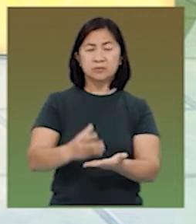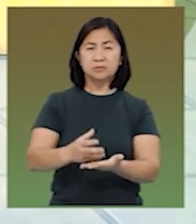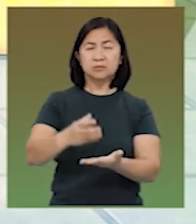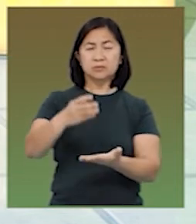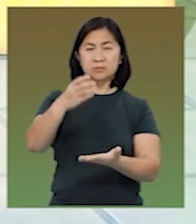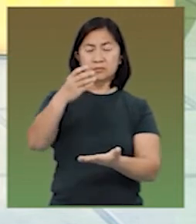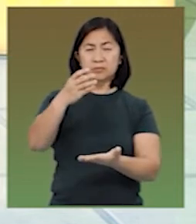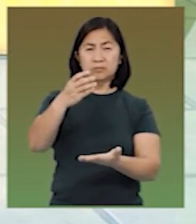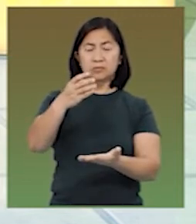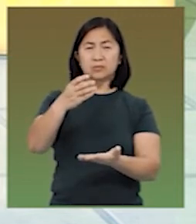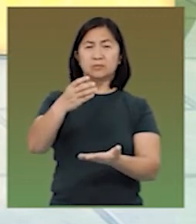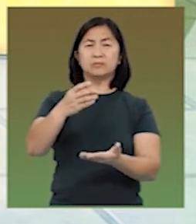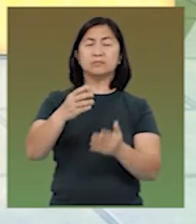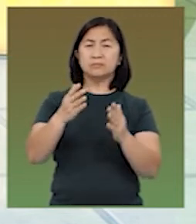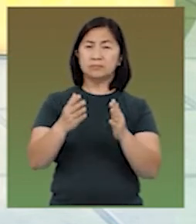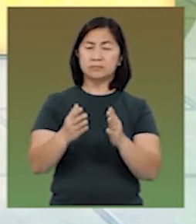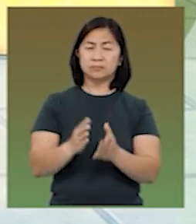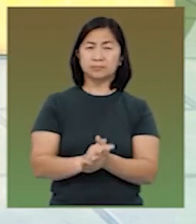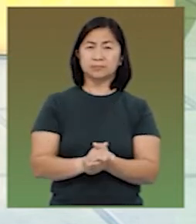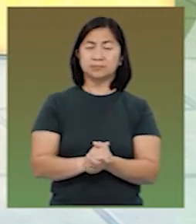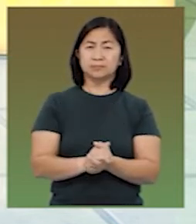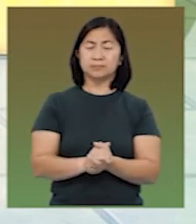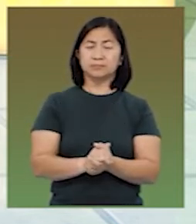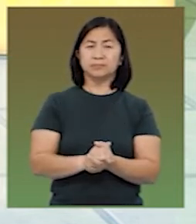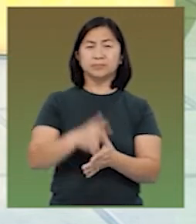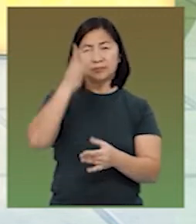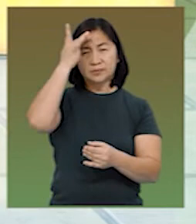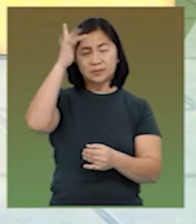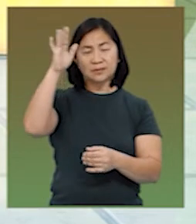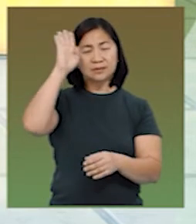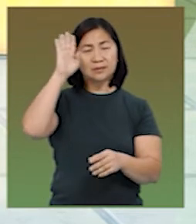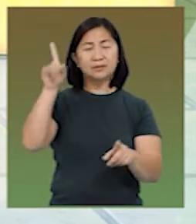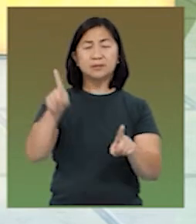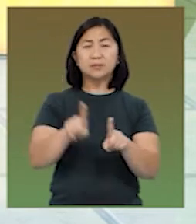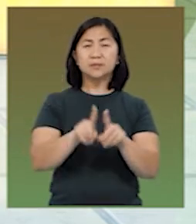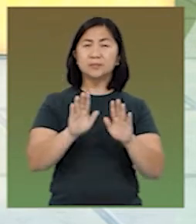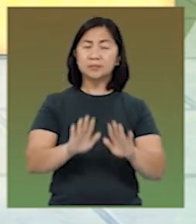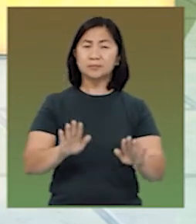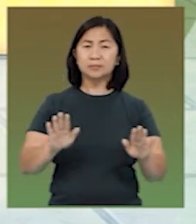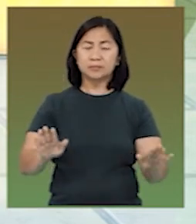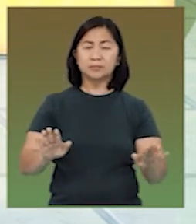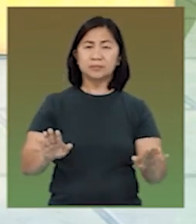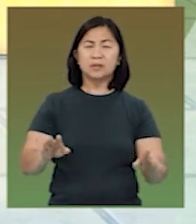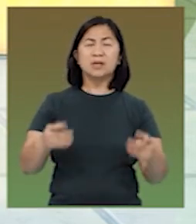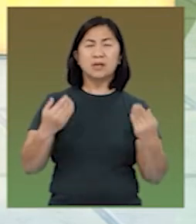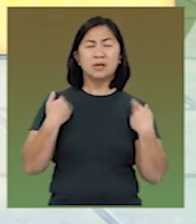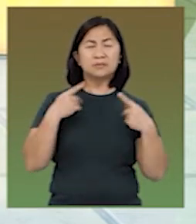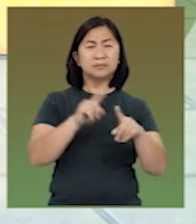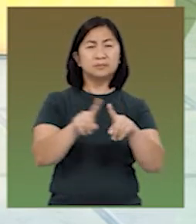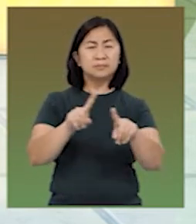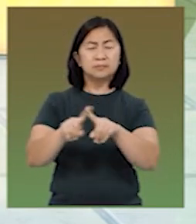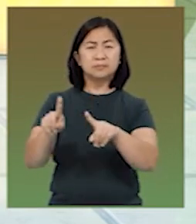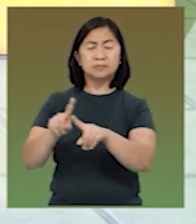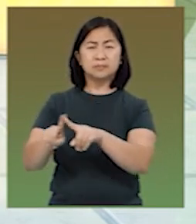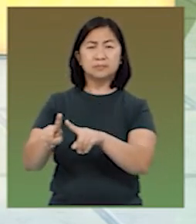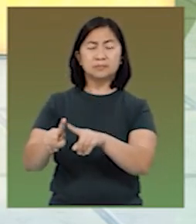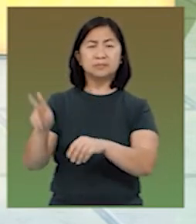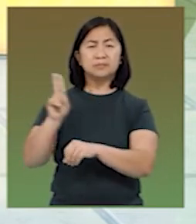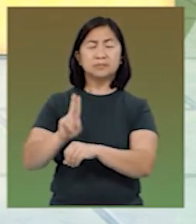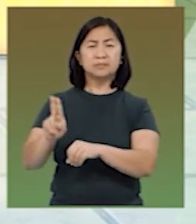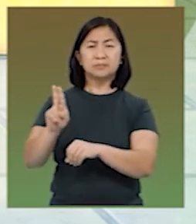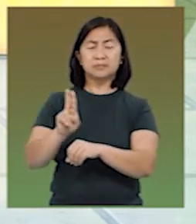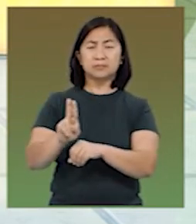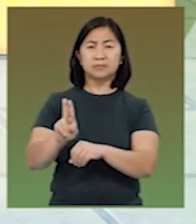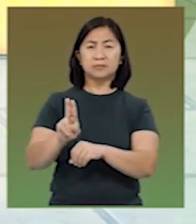isang container o lalagyan. Ang galing talaga ni Kuya! Mga anak, may iba't ibang kagamitan